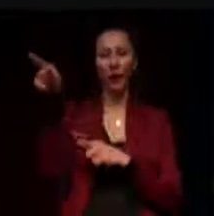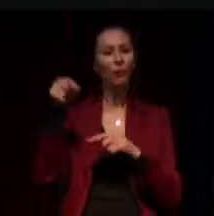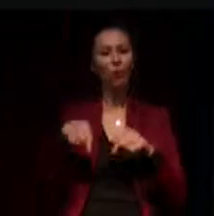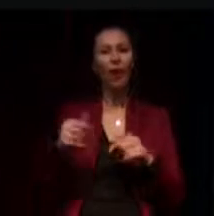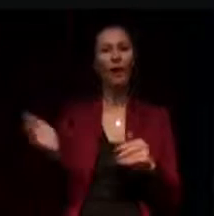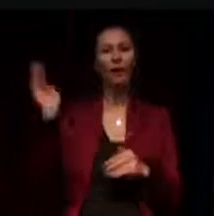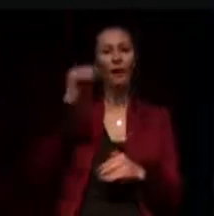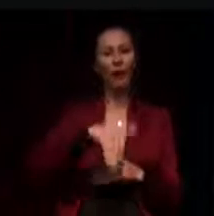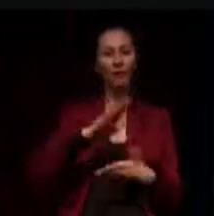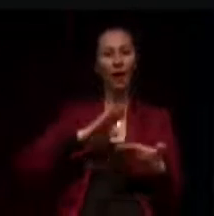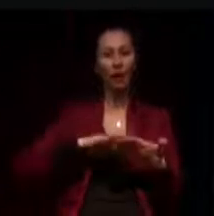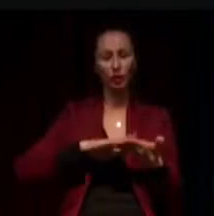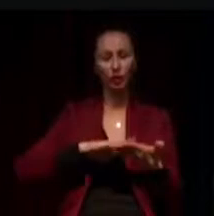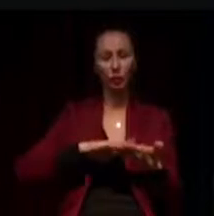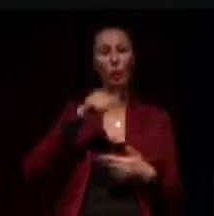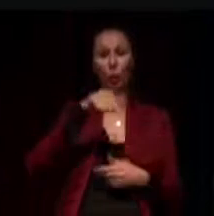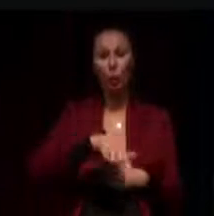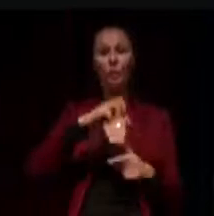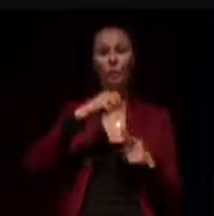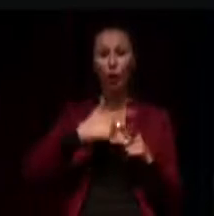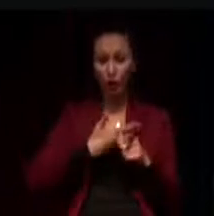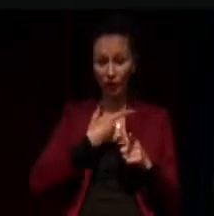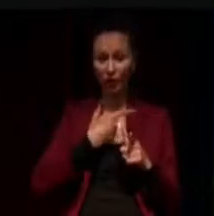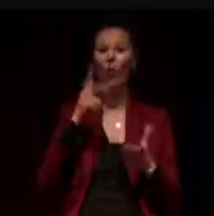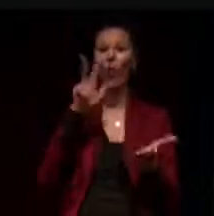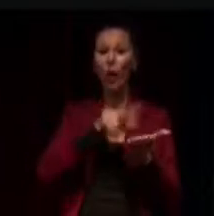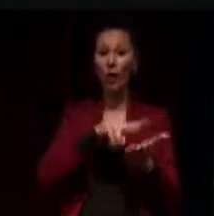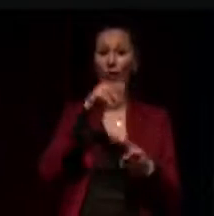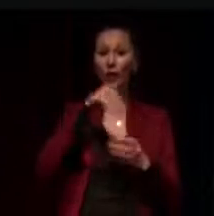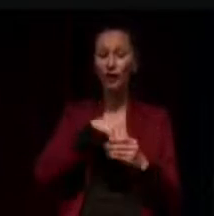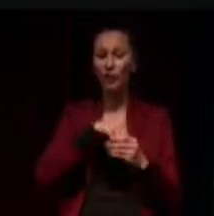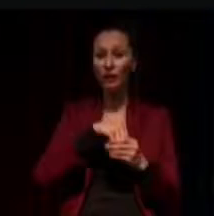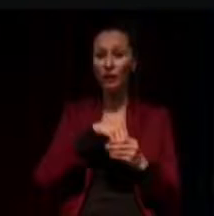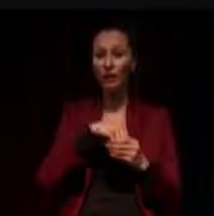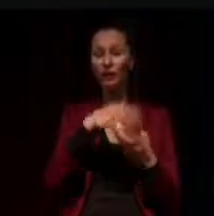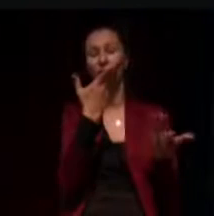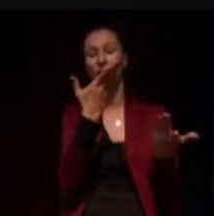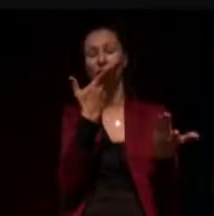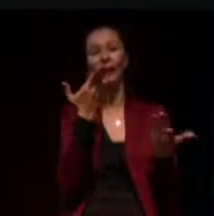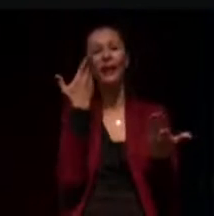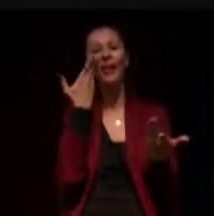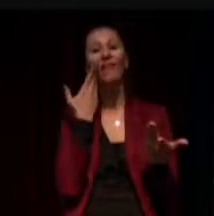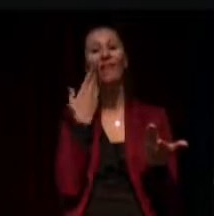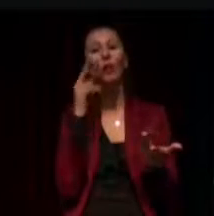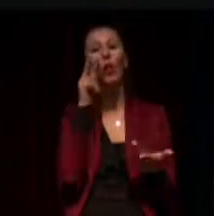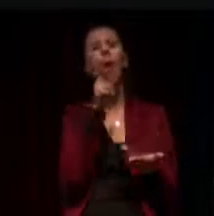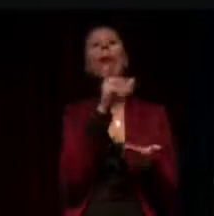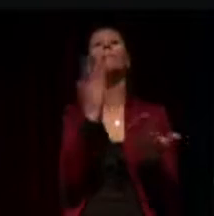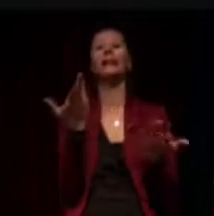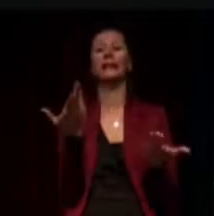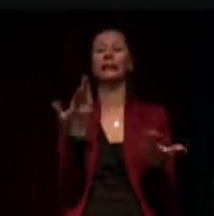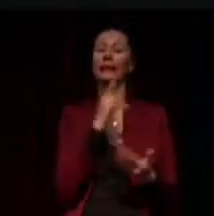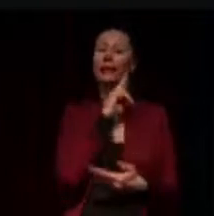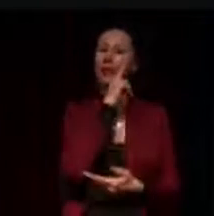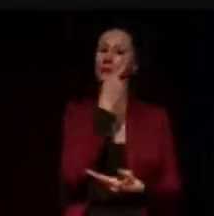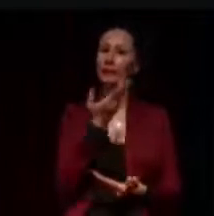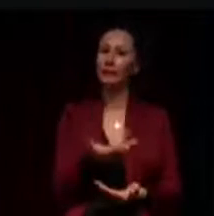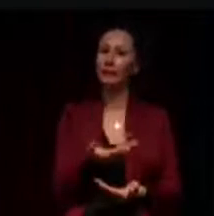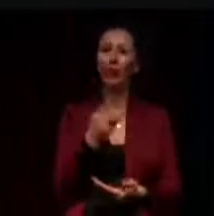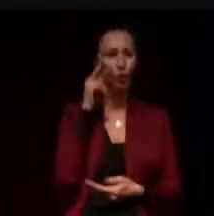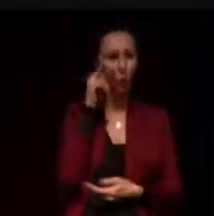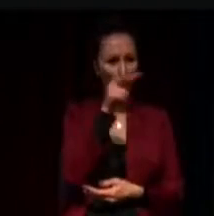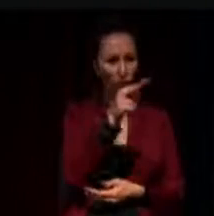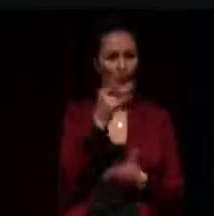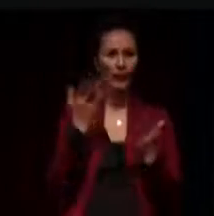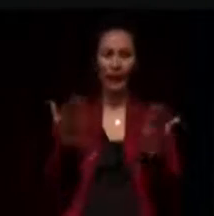gelen arkadaşımızın bu projenin onayı için mürvetlerini göremedik ne yazık ki.